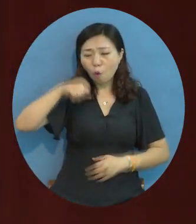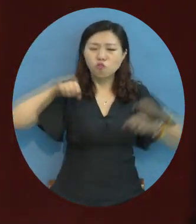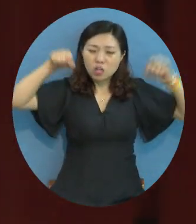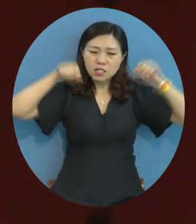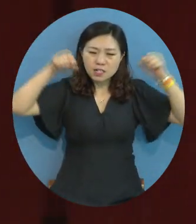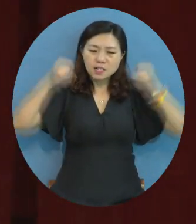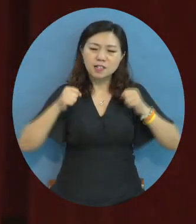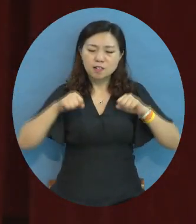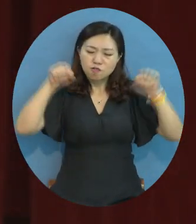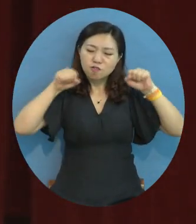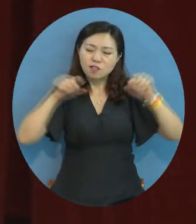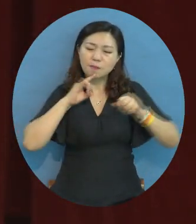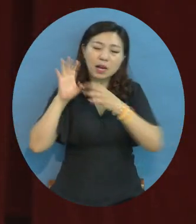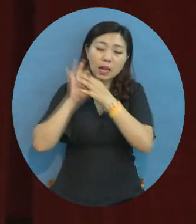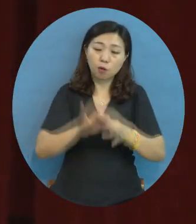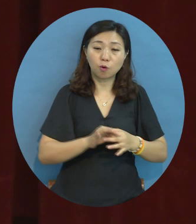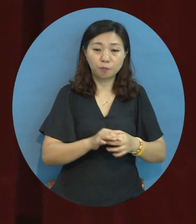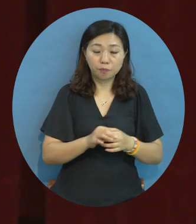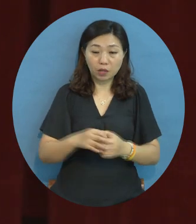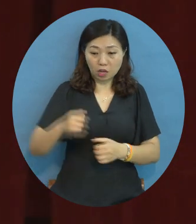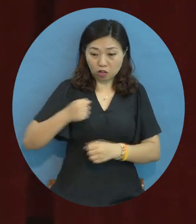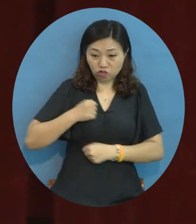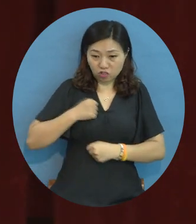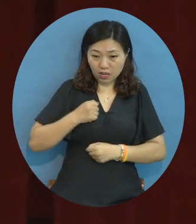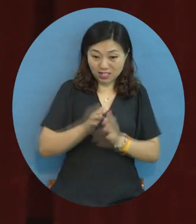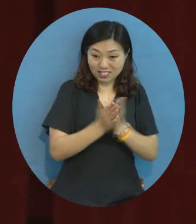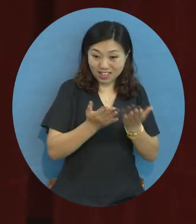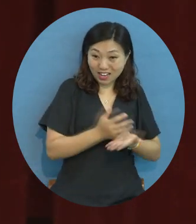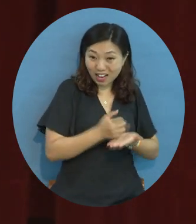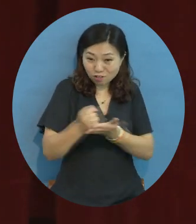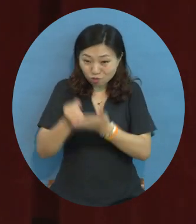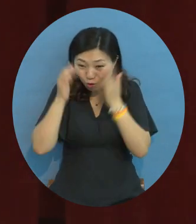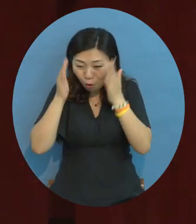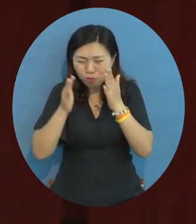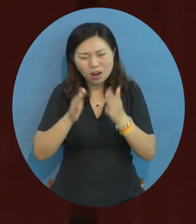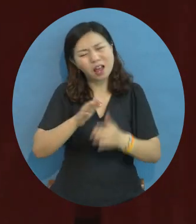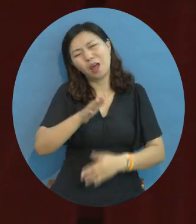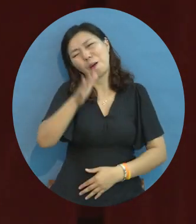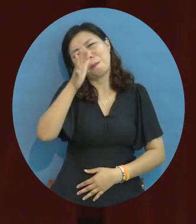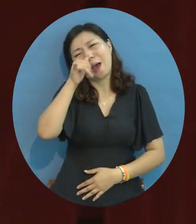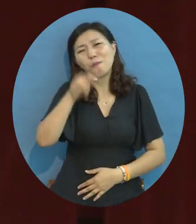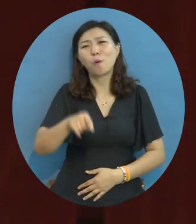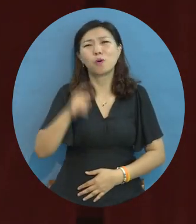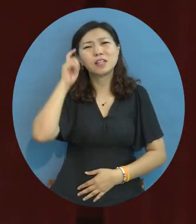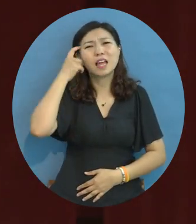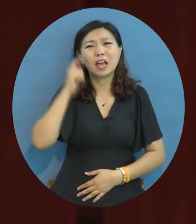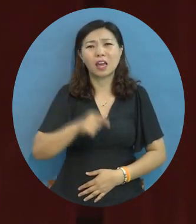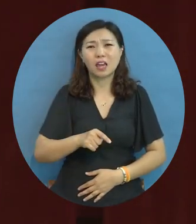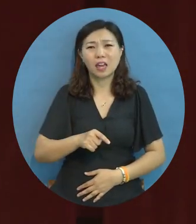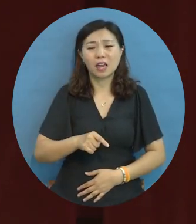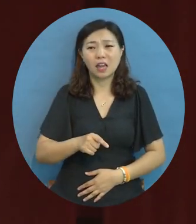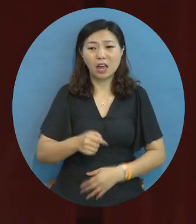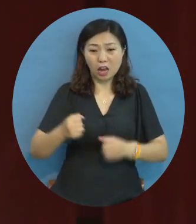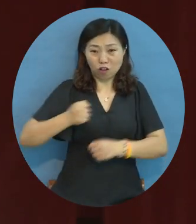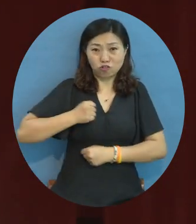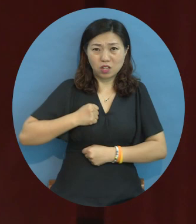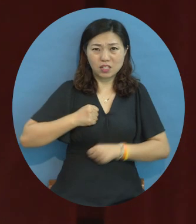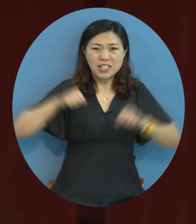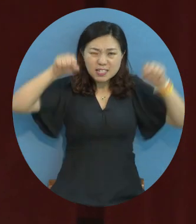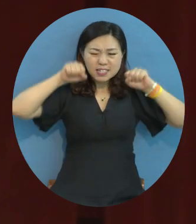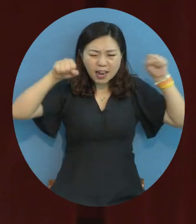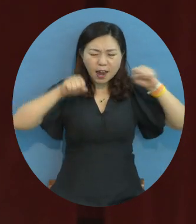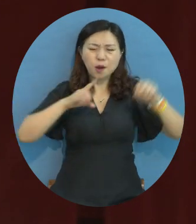거예요. 군대 가서면 책까지 가서 공부한다 이런 건 바보예요. 군대 가서는 뭐만 하면 된다? 체력 단련만 하면 돼. 100m 달리라면